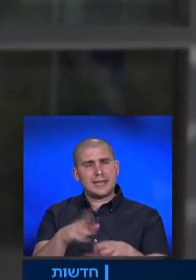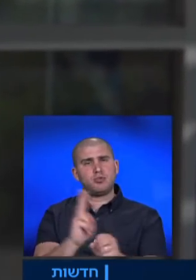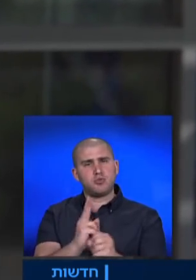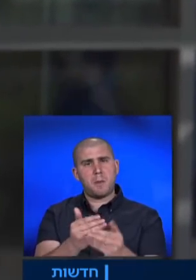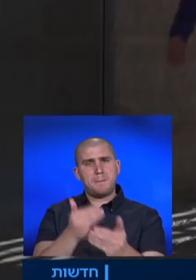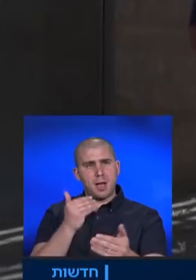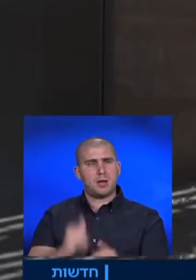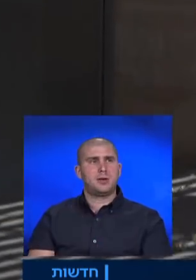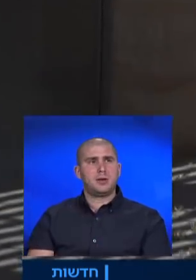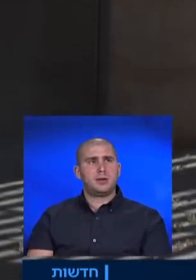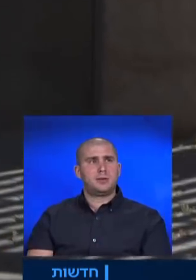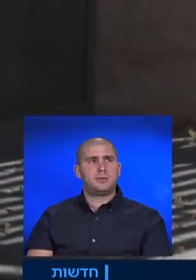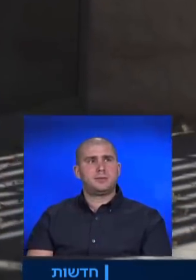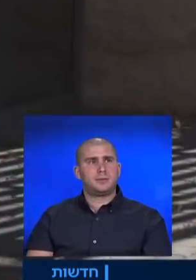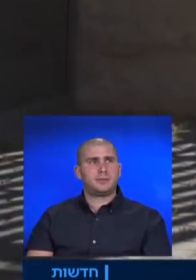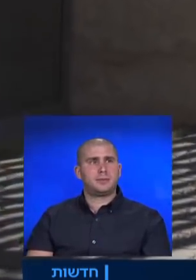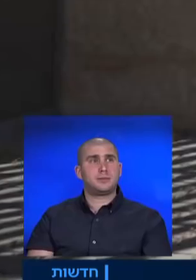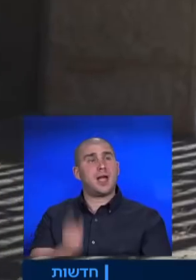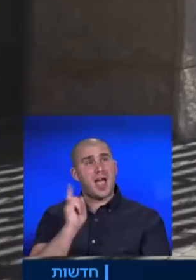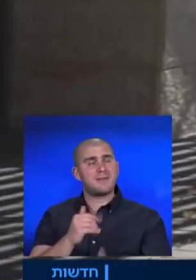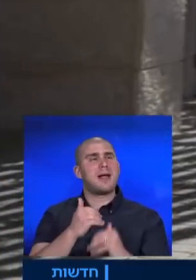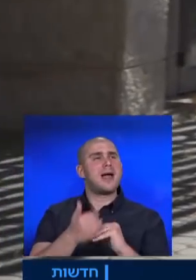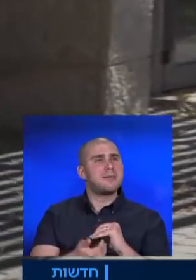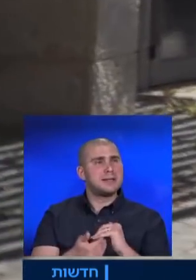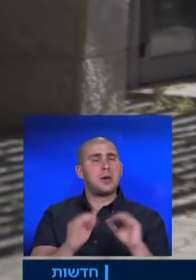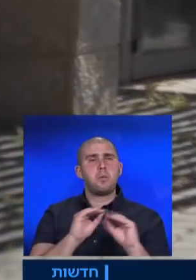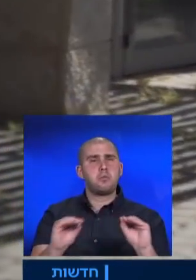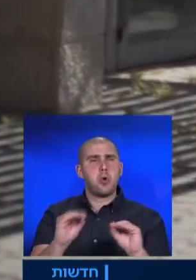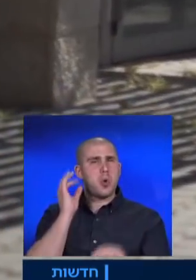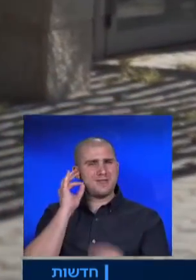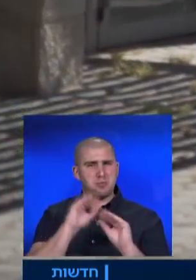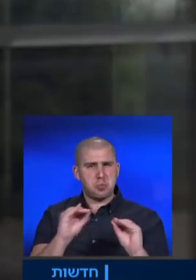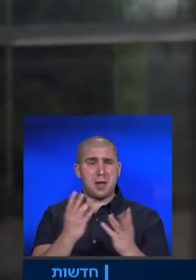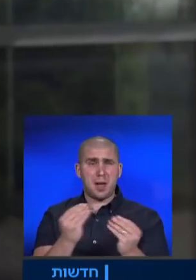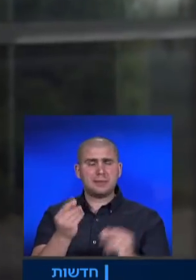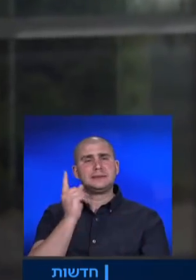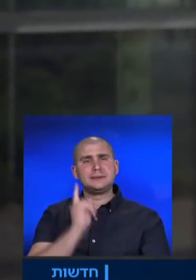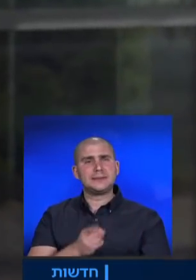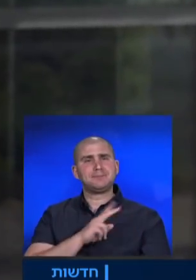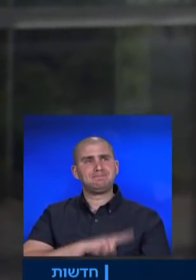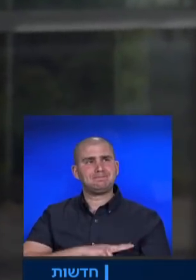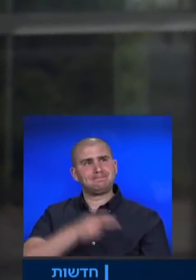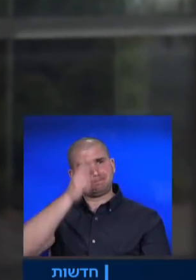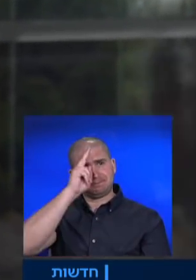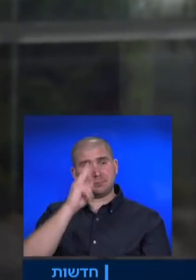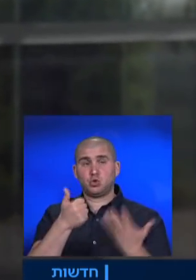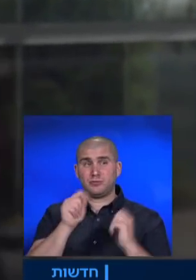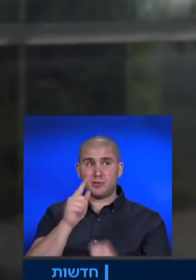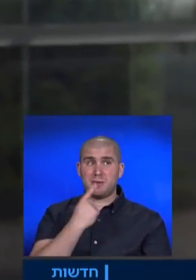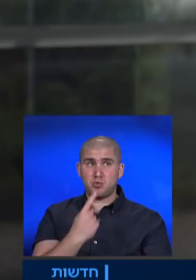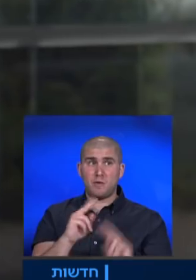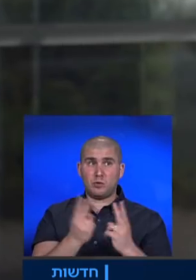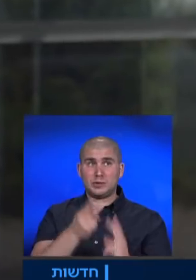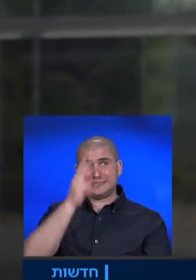אחריה, יופי. כשחייבים להתפרנס, מורות ומורים רבים נאלצים להסתכן. אמרו 67, קבוצת סיכון.